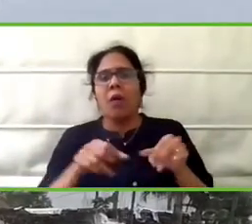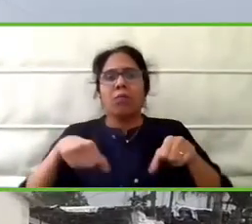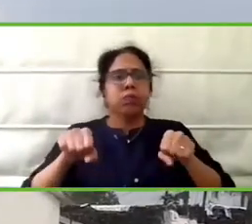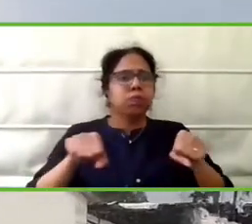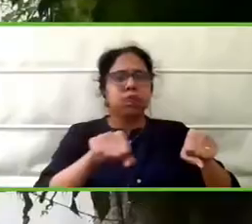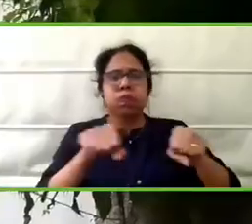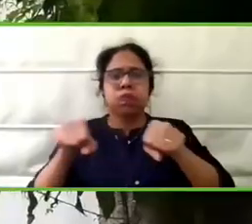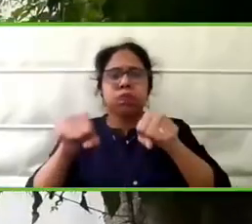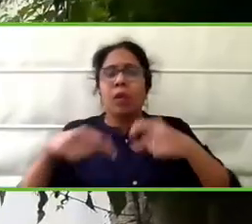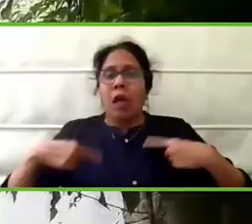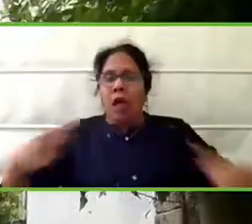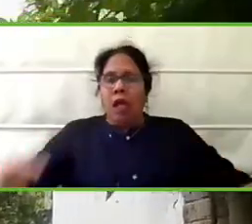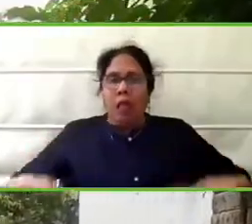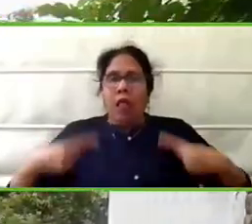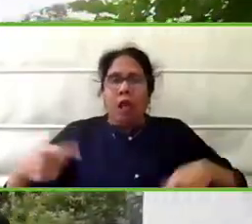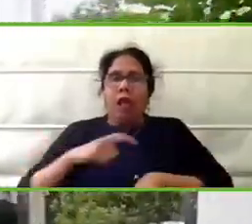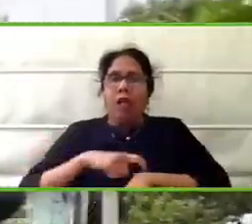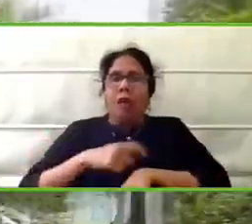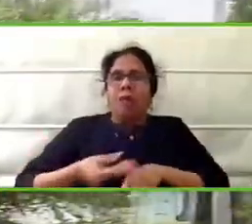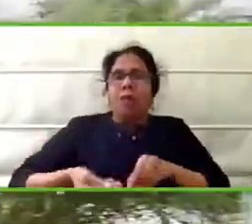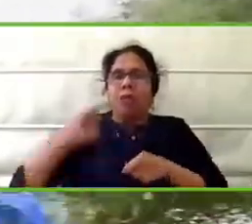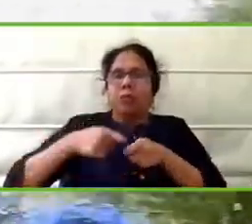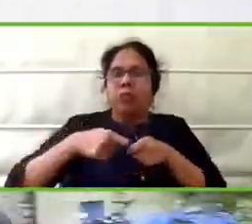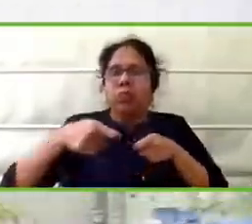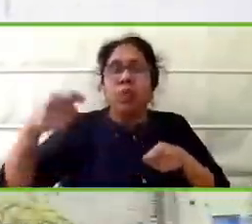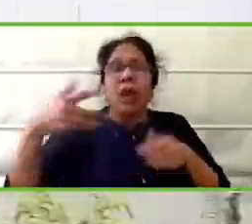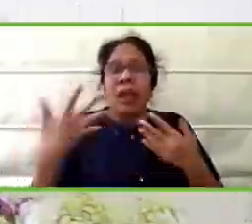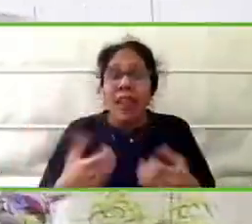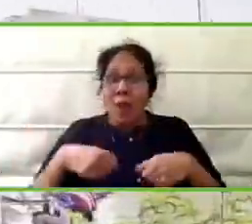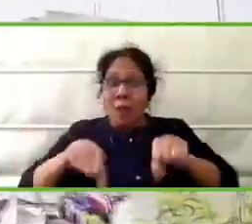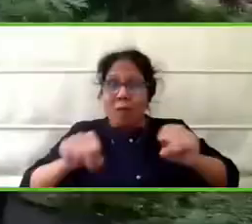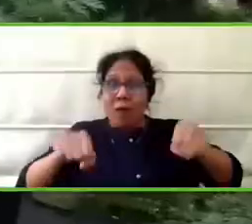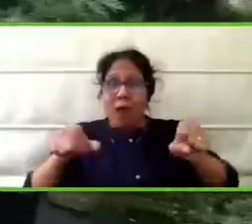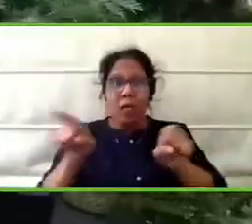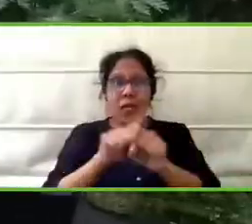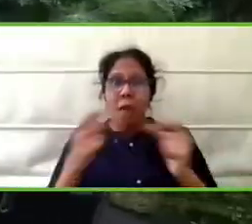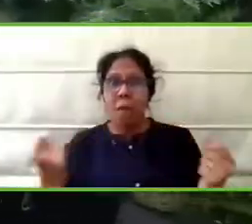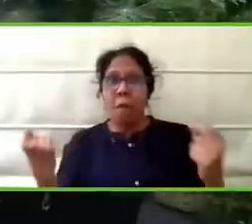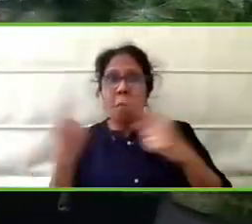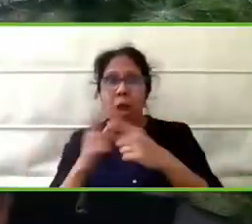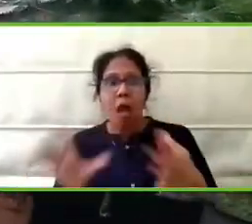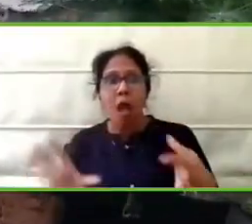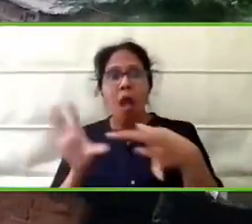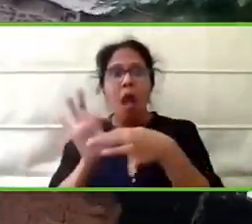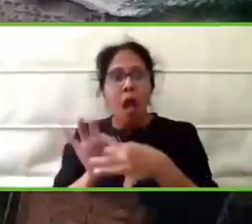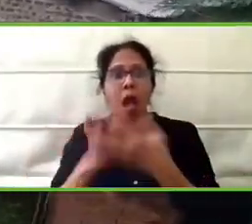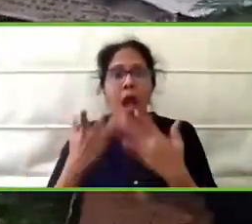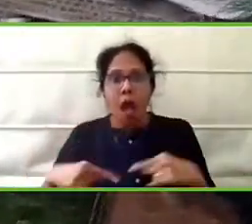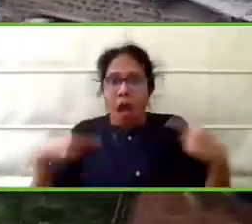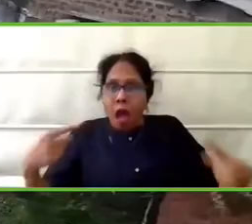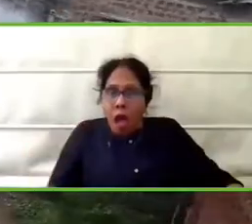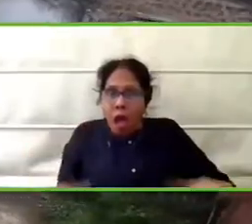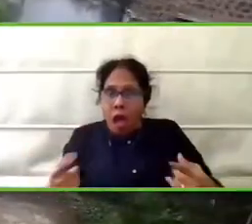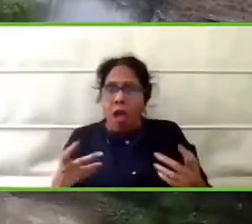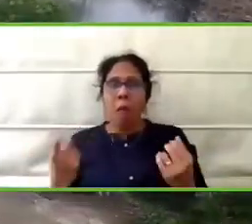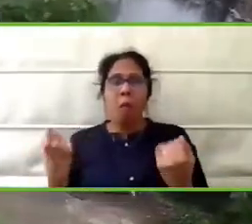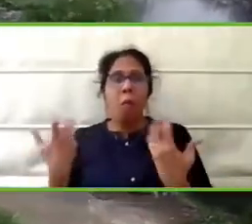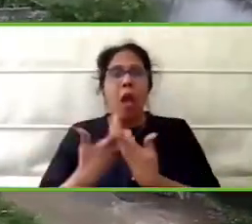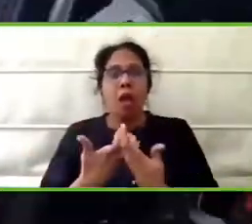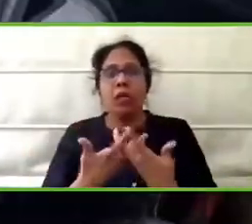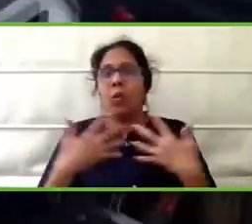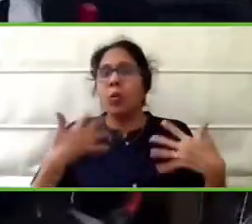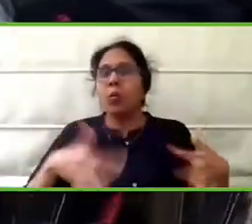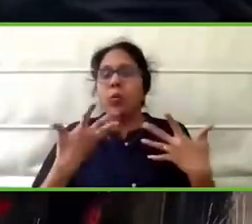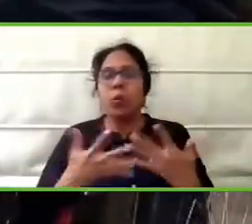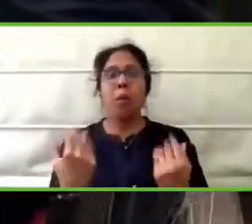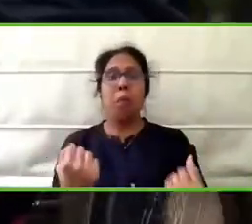हमारी समय ज़्यादा लग सकता है, बट वो गाड़ी जब सेट करने के बाद आसानी से हम जा सकते हैं एक स्थान से दूसरे स्थान, और जो कि उसमें पूरा स्ट्रॉन्ग